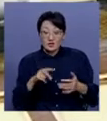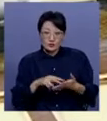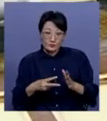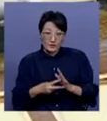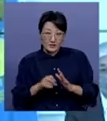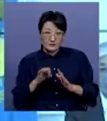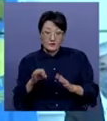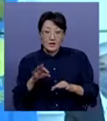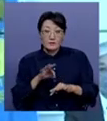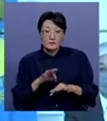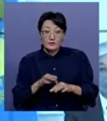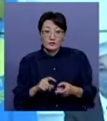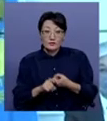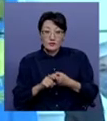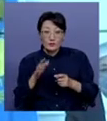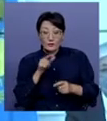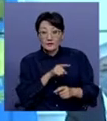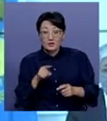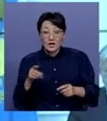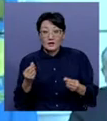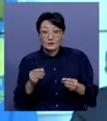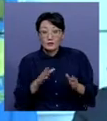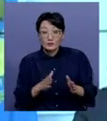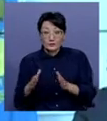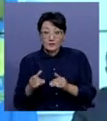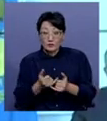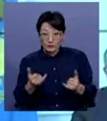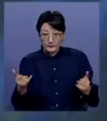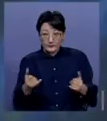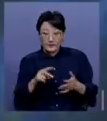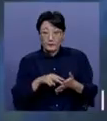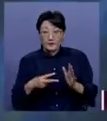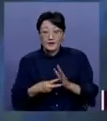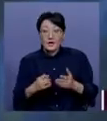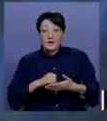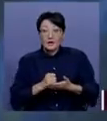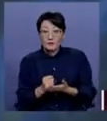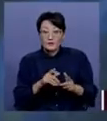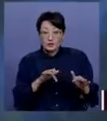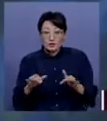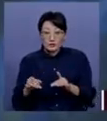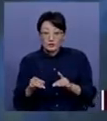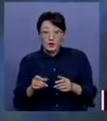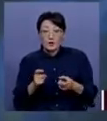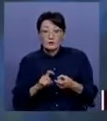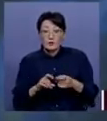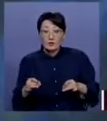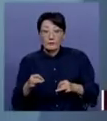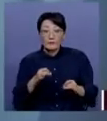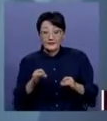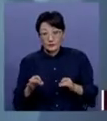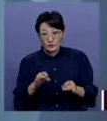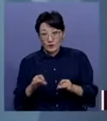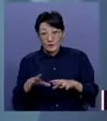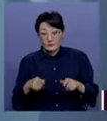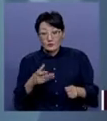және коронавирус пандемиясы кезіндегі қаржы тұрақтылығын қамтамасыз ету мақсатында қабылданған шаралар туралы баяндалды.